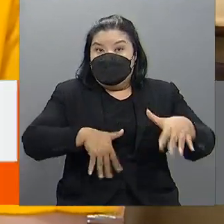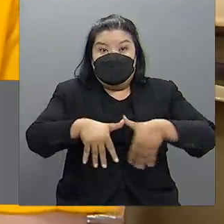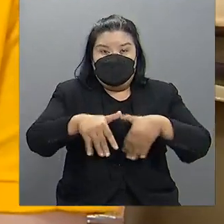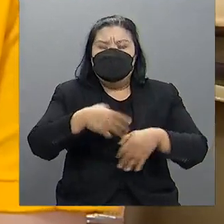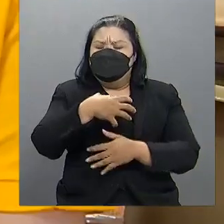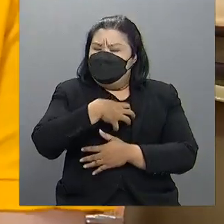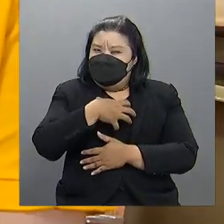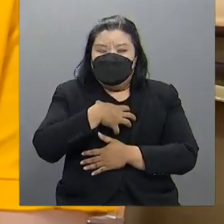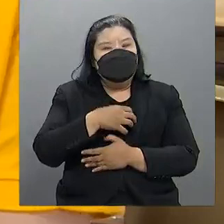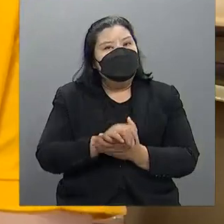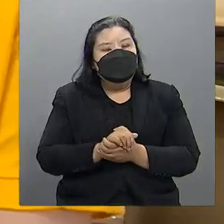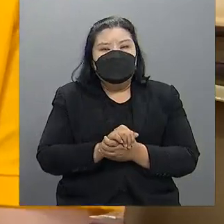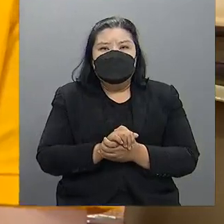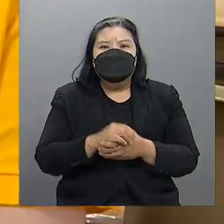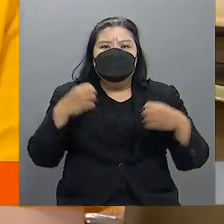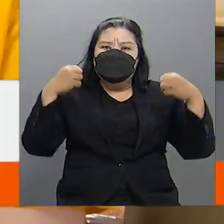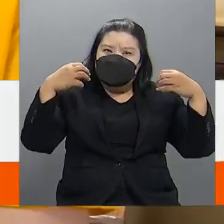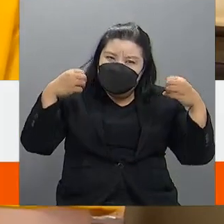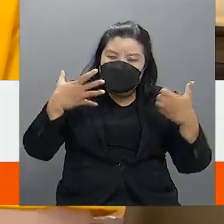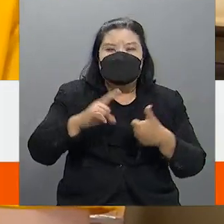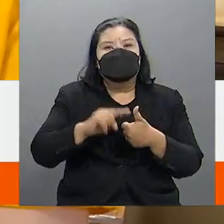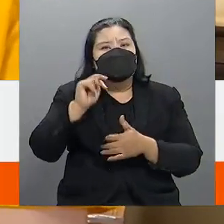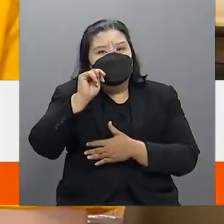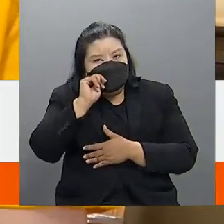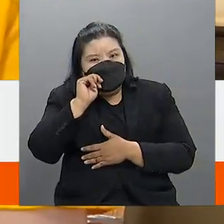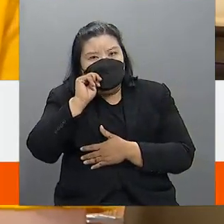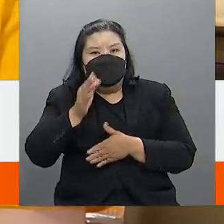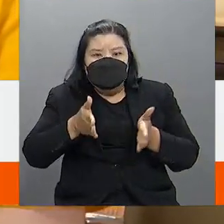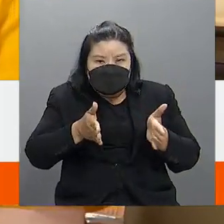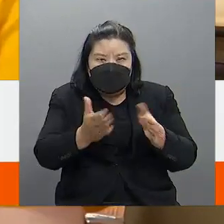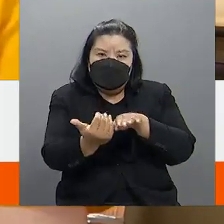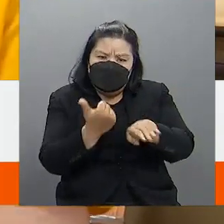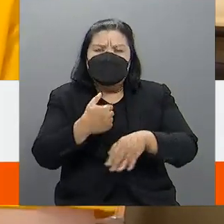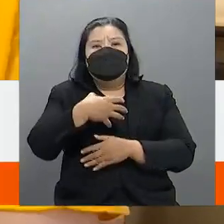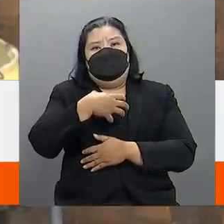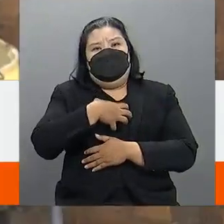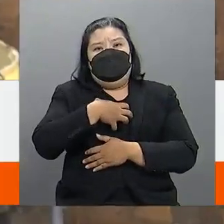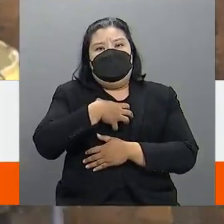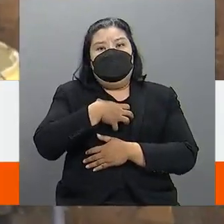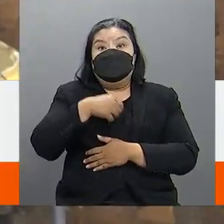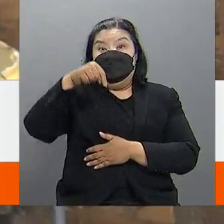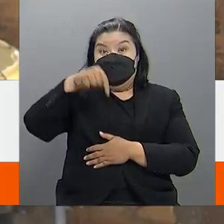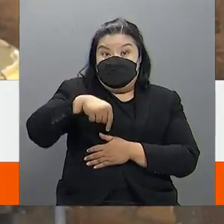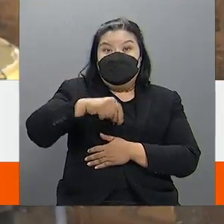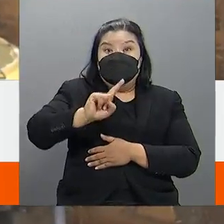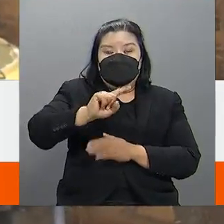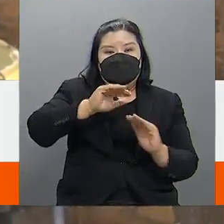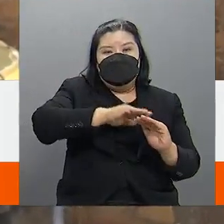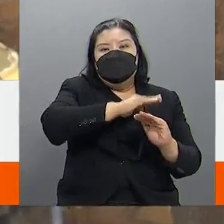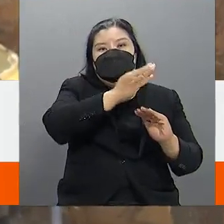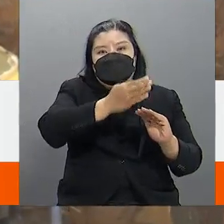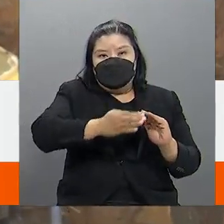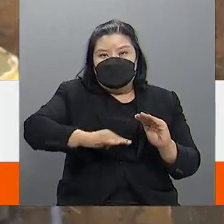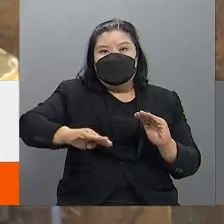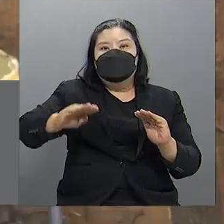ณูปโภคมากเนาะเพราะว่าพื้นที่ตรงนี้มันเป็นภูเขาเนาะการไปมาลำบาก